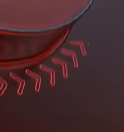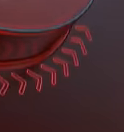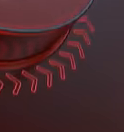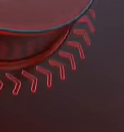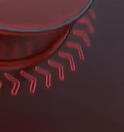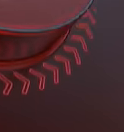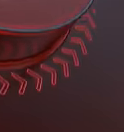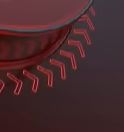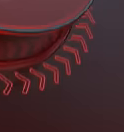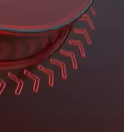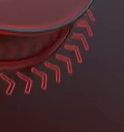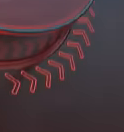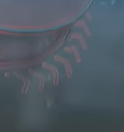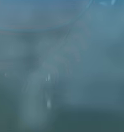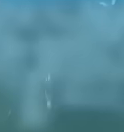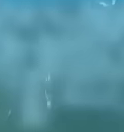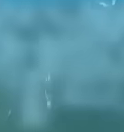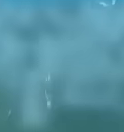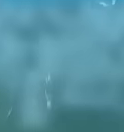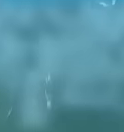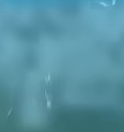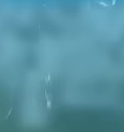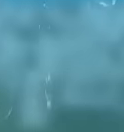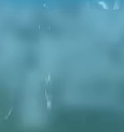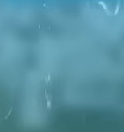hujan salam hormat